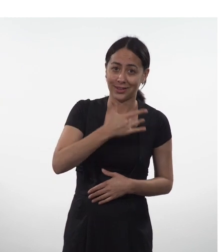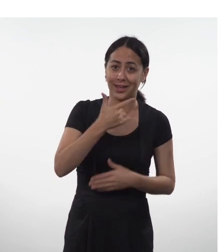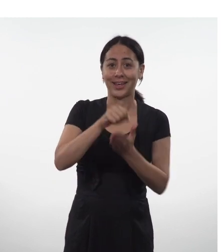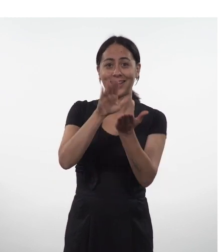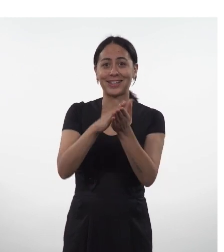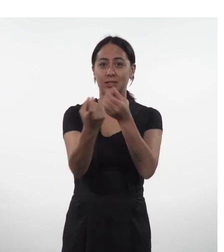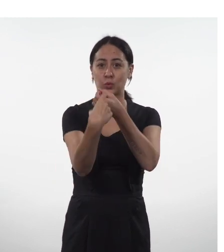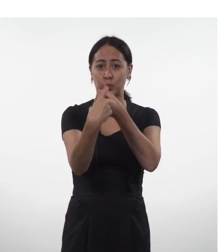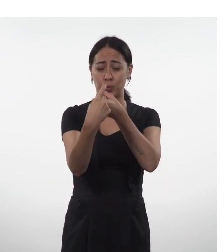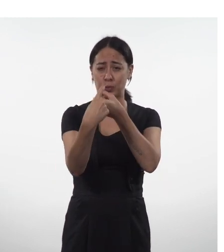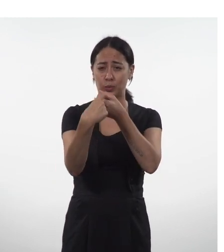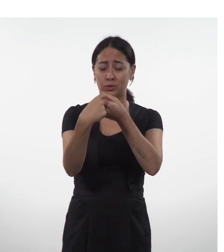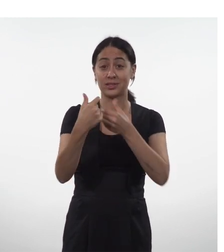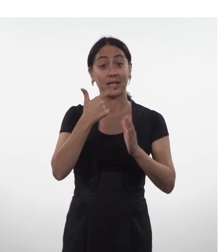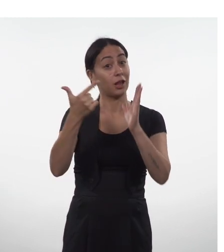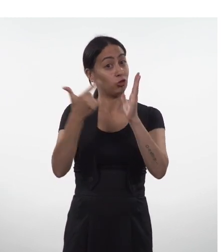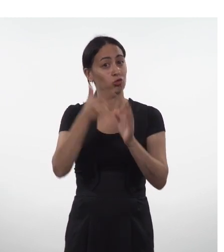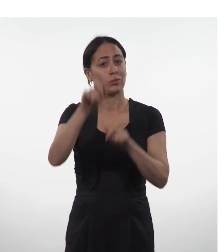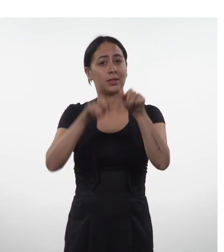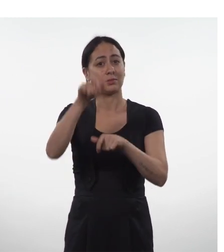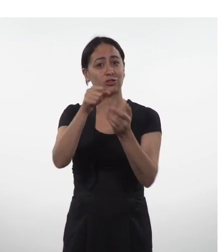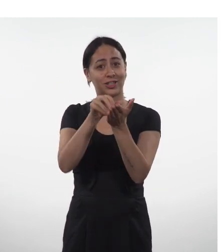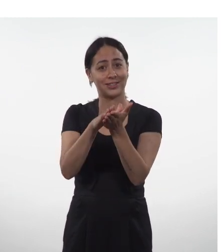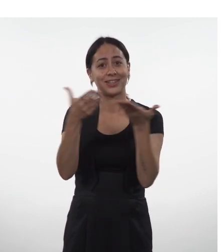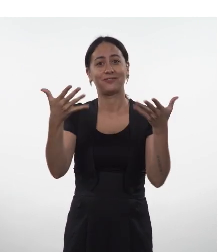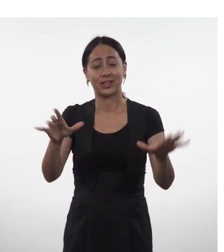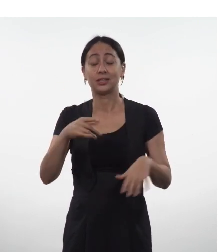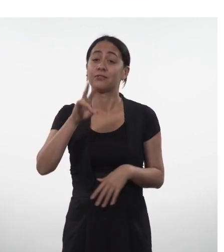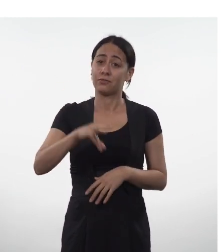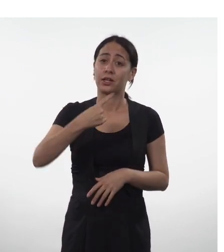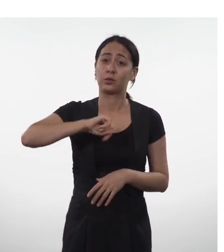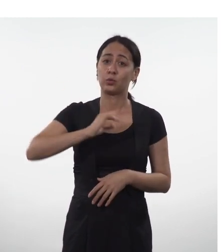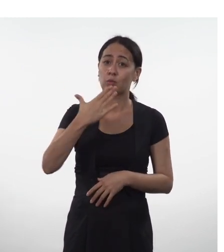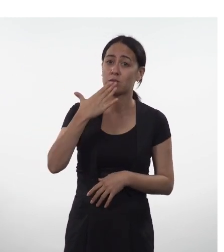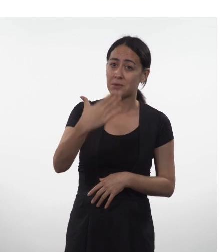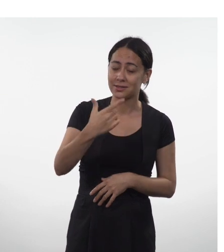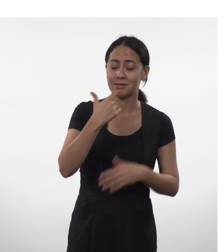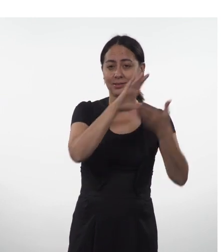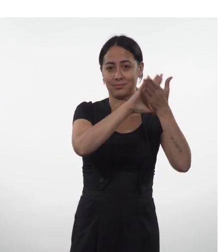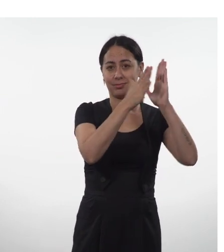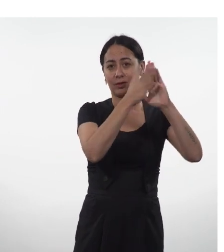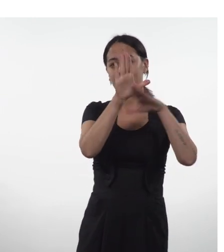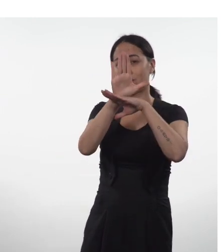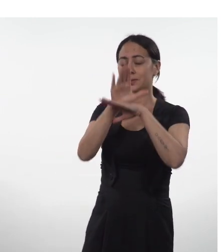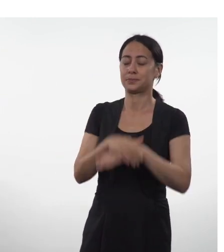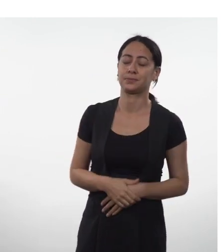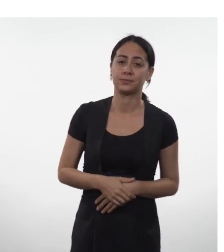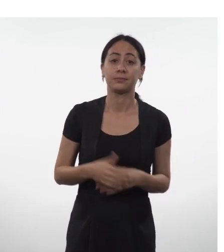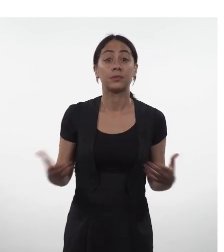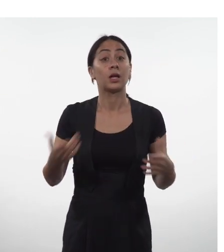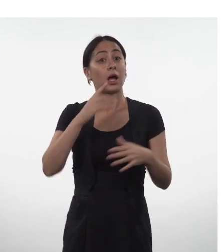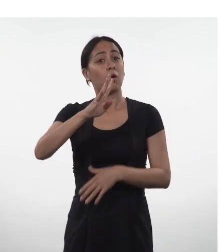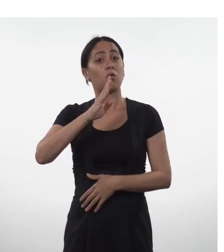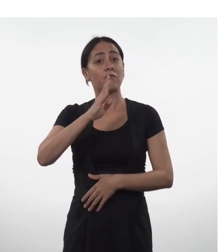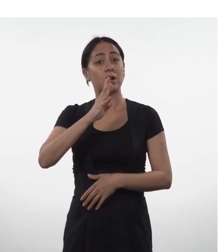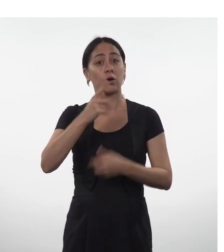de 2000 personnes à vous inscrire pour cet événement et nous vous remercions au nom de l'association Coactis Santé. Ce webinaire aura une